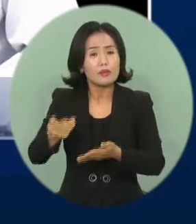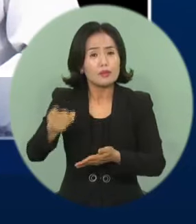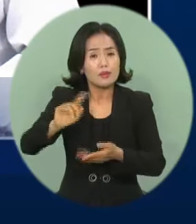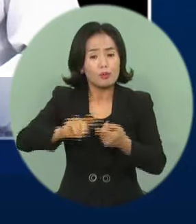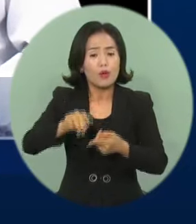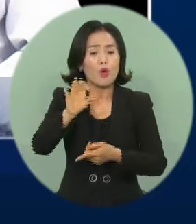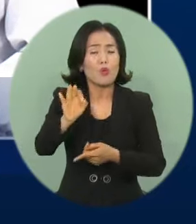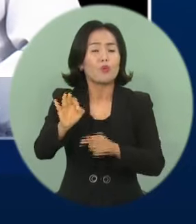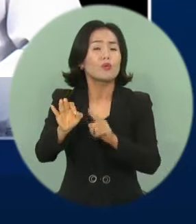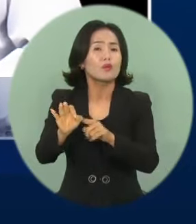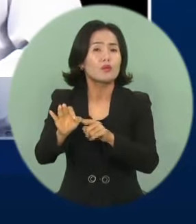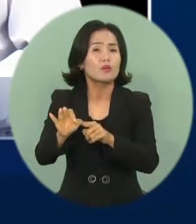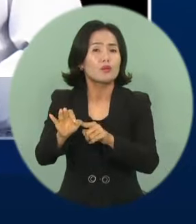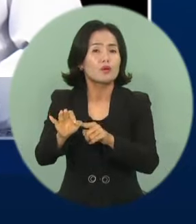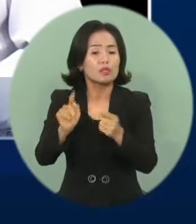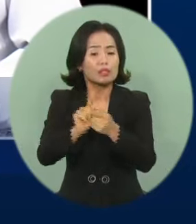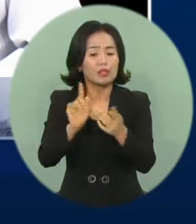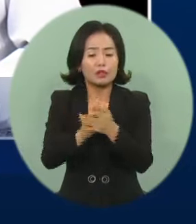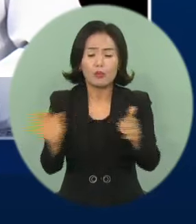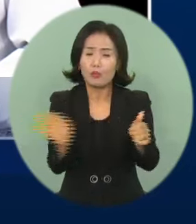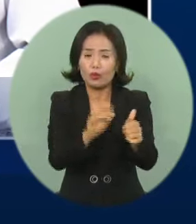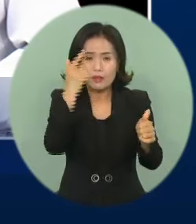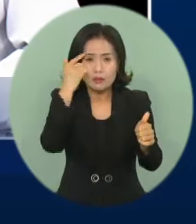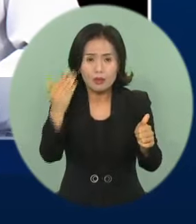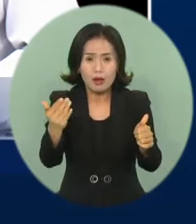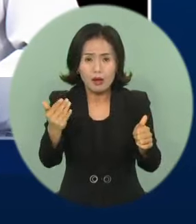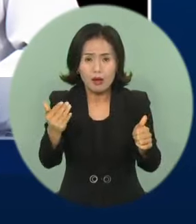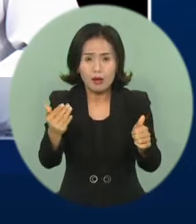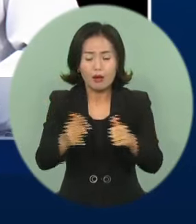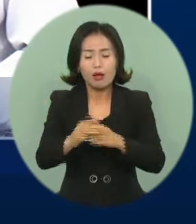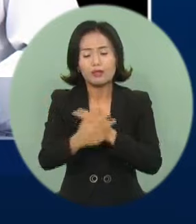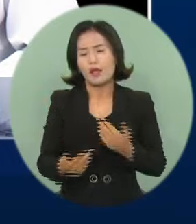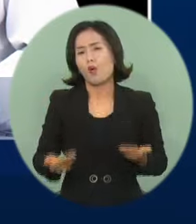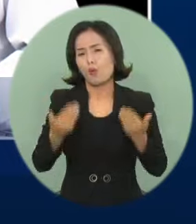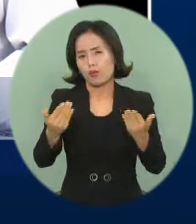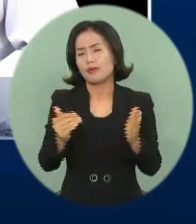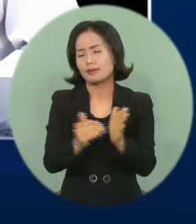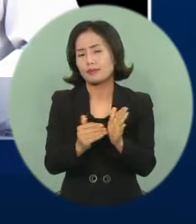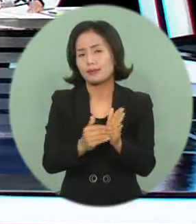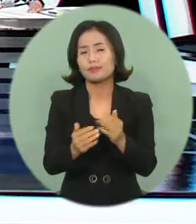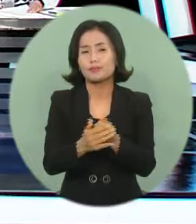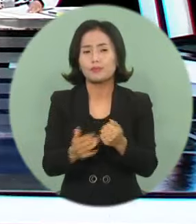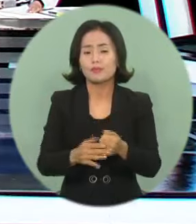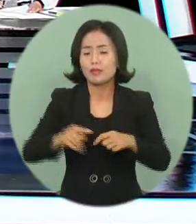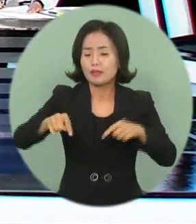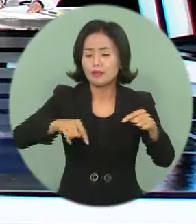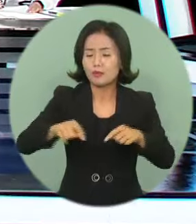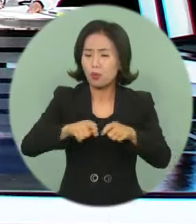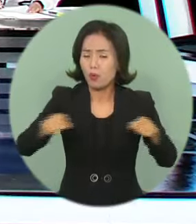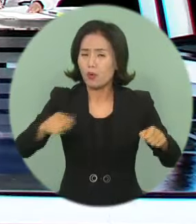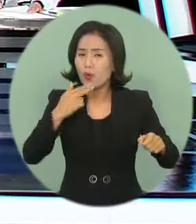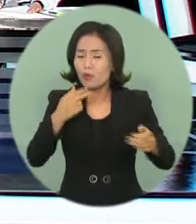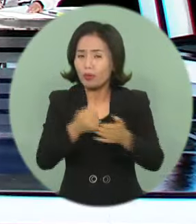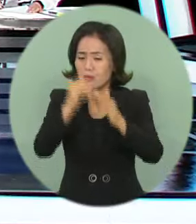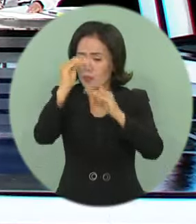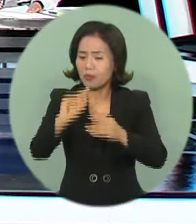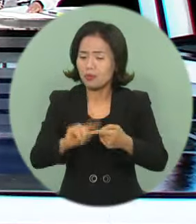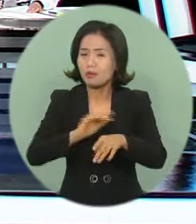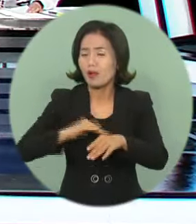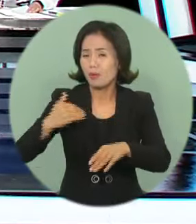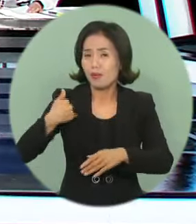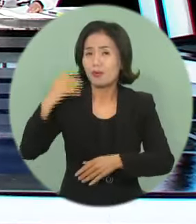이런 비용들은 그분들에게 지불했어요? 아, 본인들이 하고 있고 자원봉사입니다. 예, 아마 시간이 이제 다 지났습니다. 정치를 오래 예. 안 해보셔가지고 그게 무슨